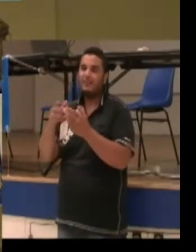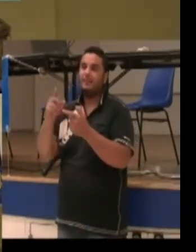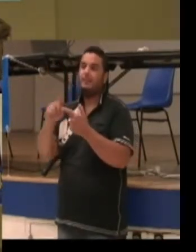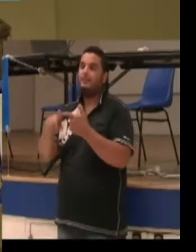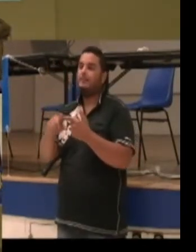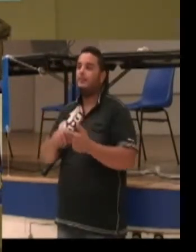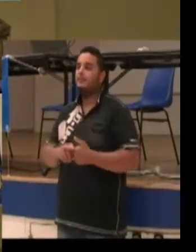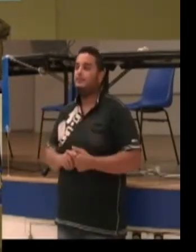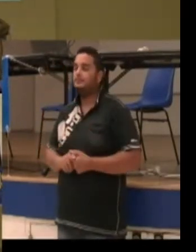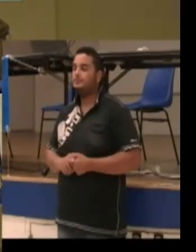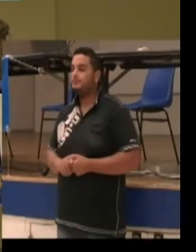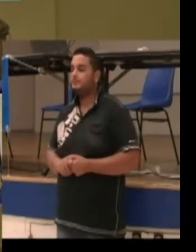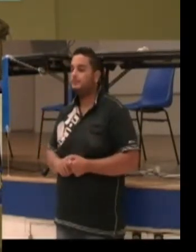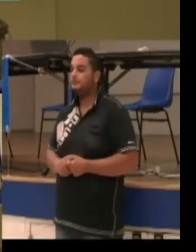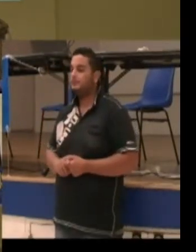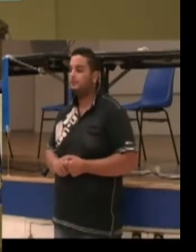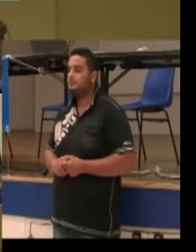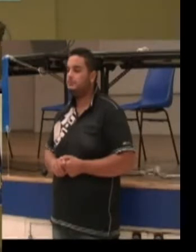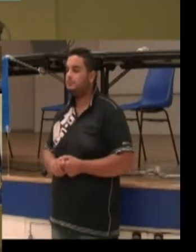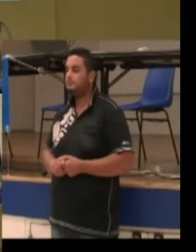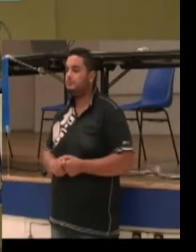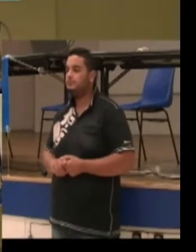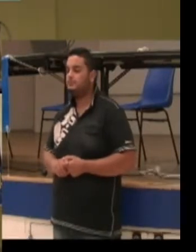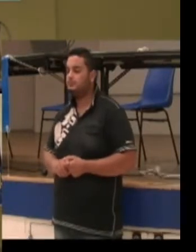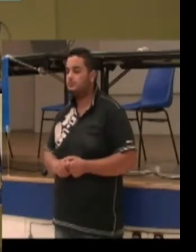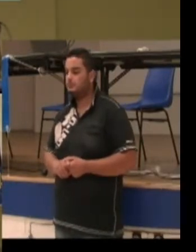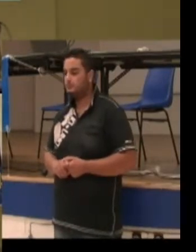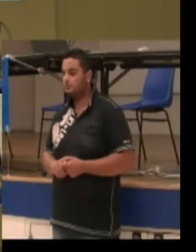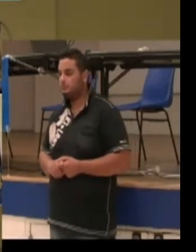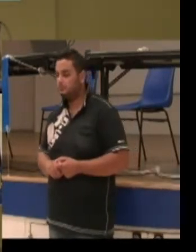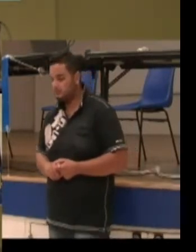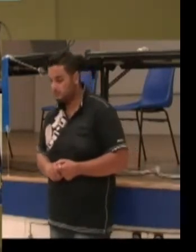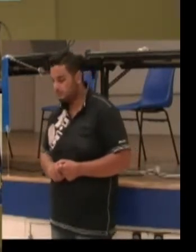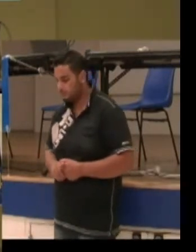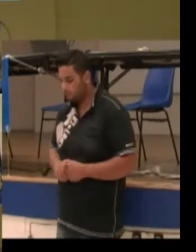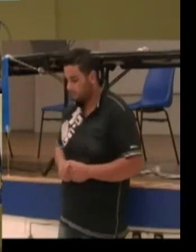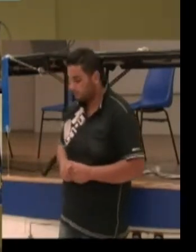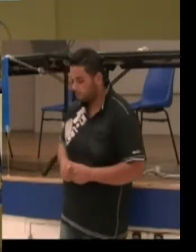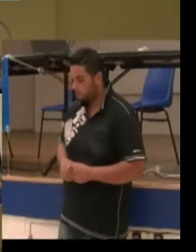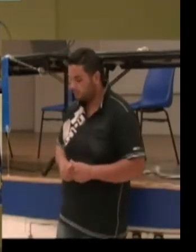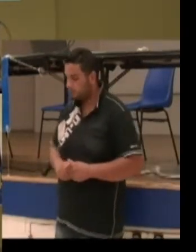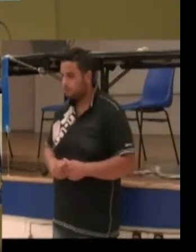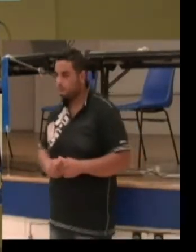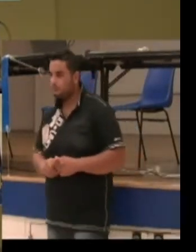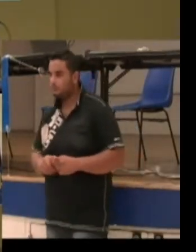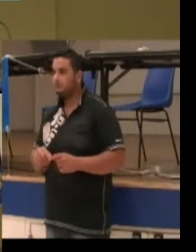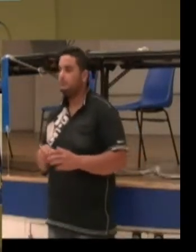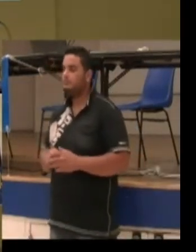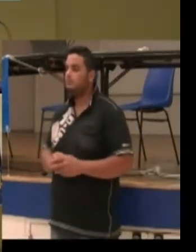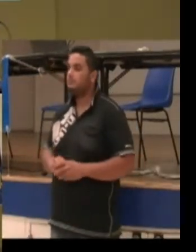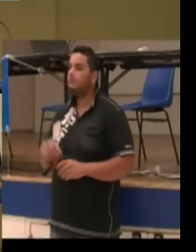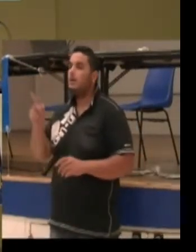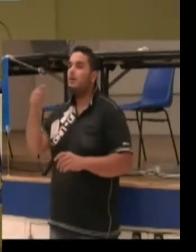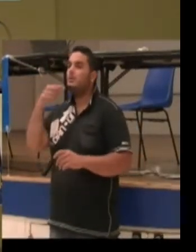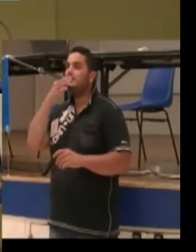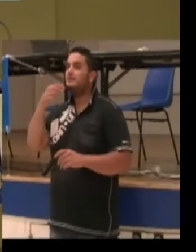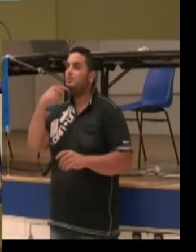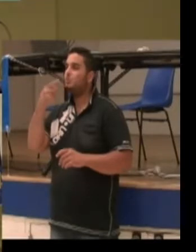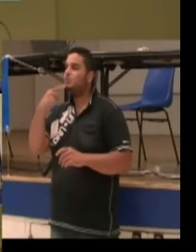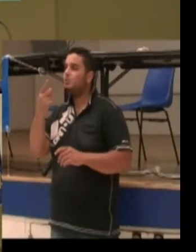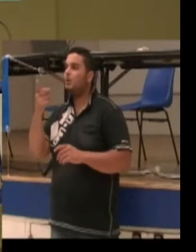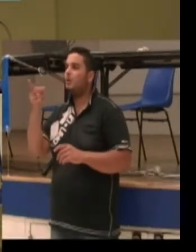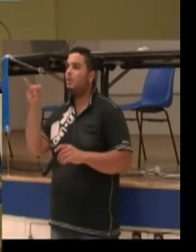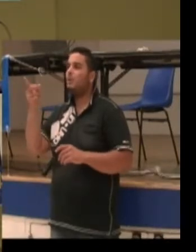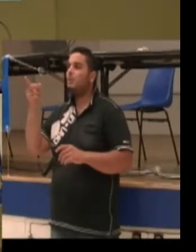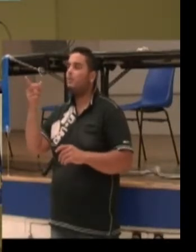il dit, c'est à partir de Surat Qaf jusqu'à la fin du Coran, jusqu'à la fin de Kitab Allah. Ok ? Parce que comme on disait toujours, ça, c'est pas du